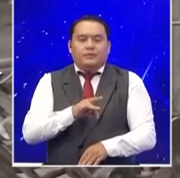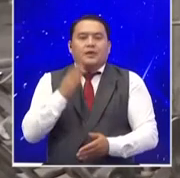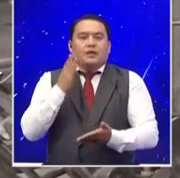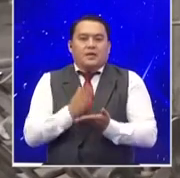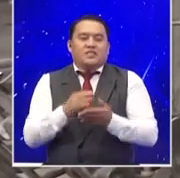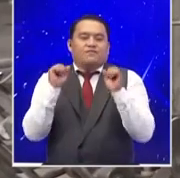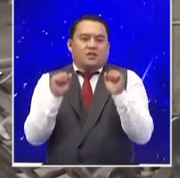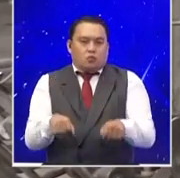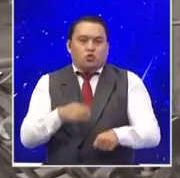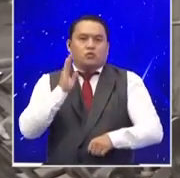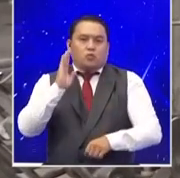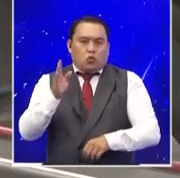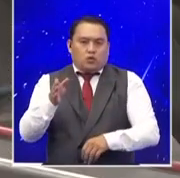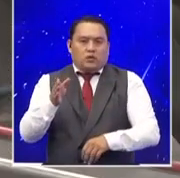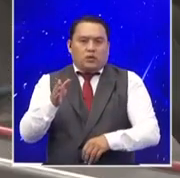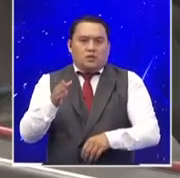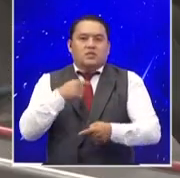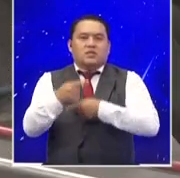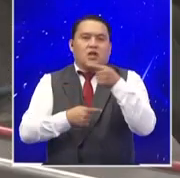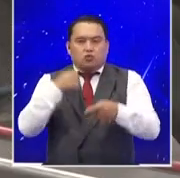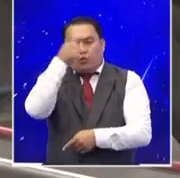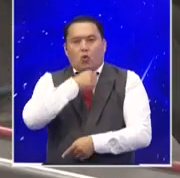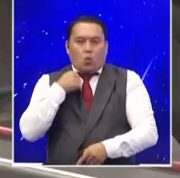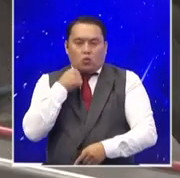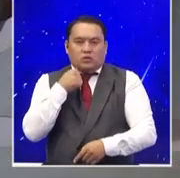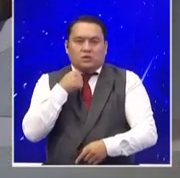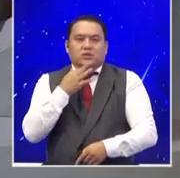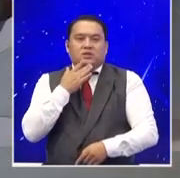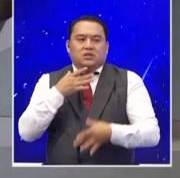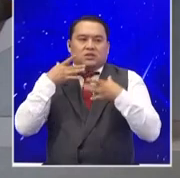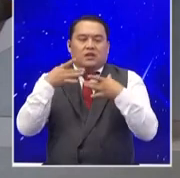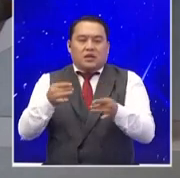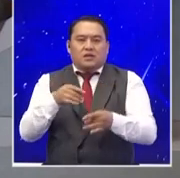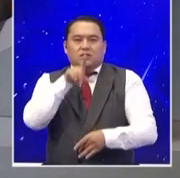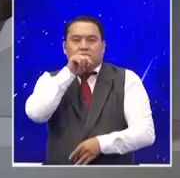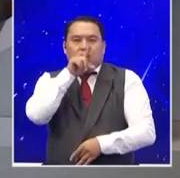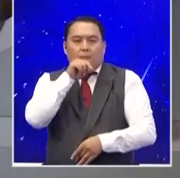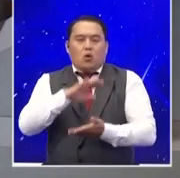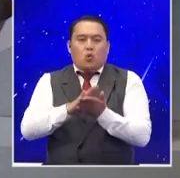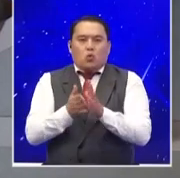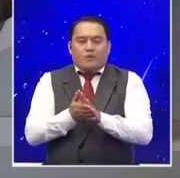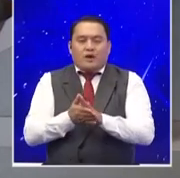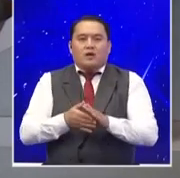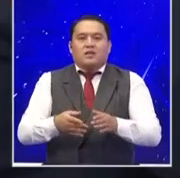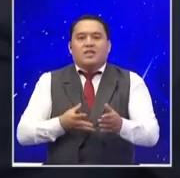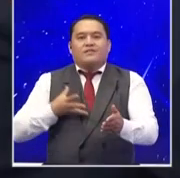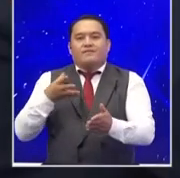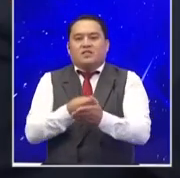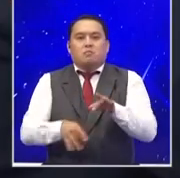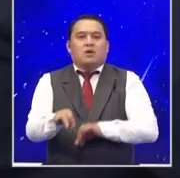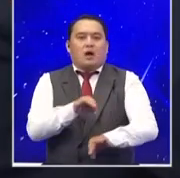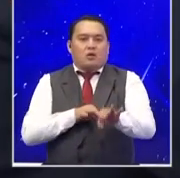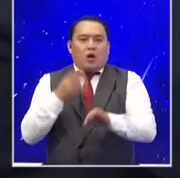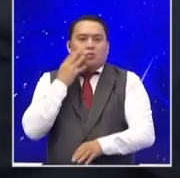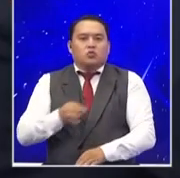Если возможность будет, конечно, в этом будем на следующий год уже пробовать и за границу. Запуск птицефабрики – один из самых масштабных инвестпроектов,